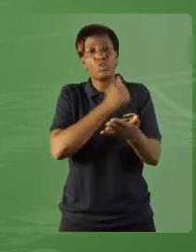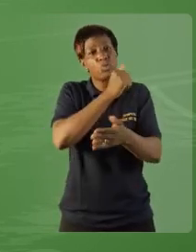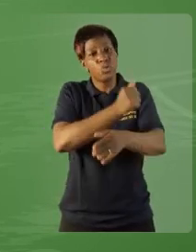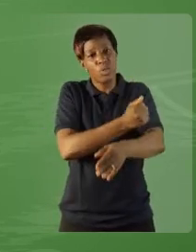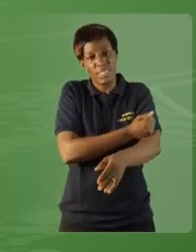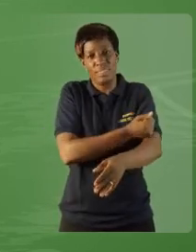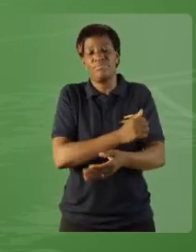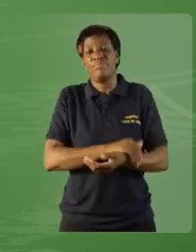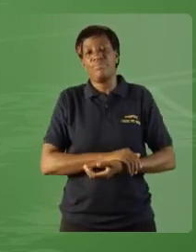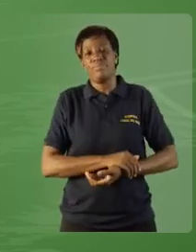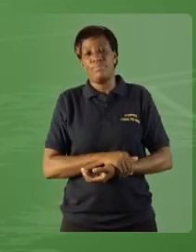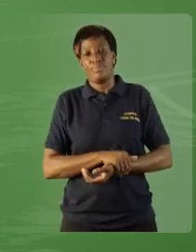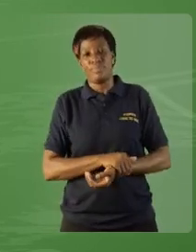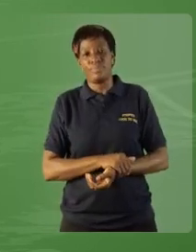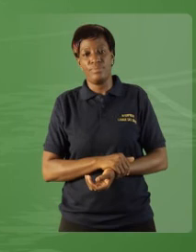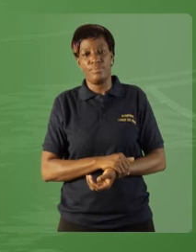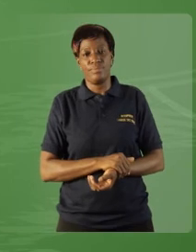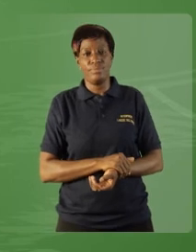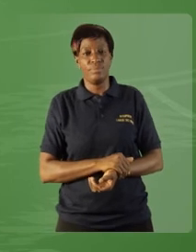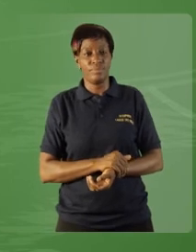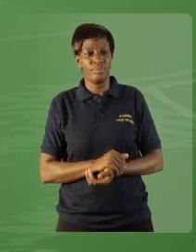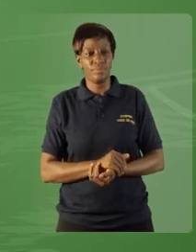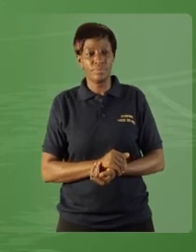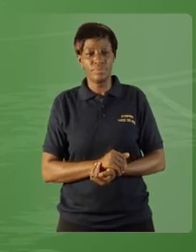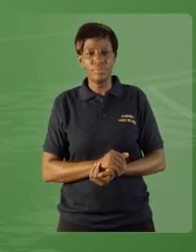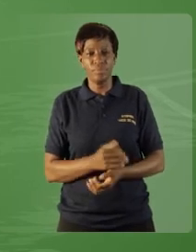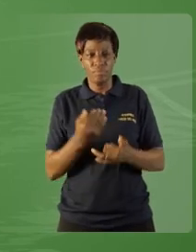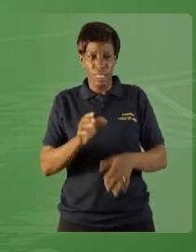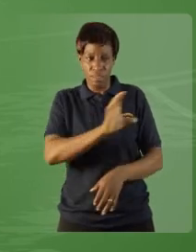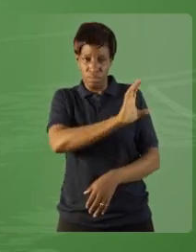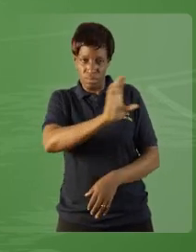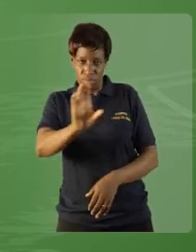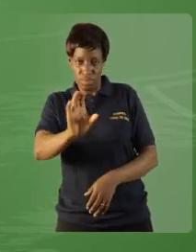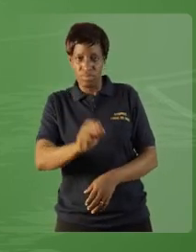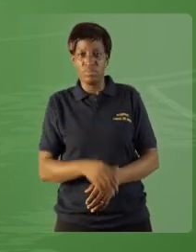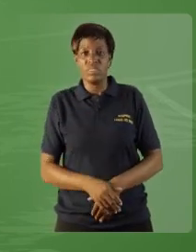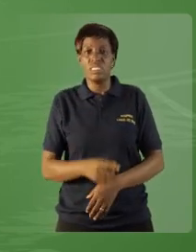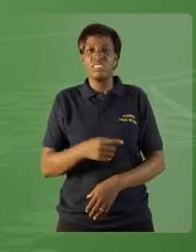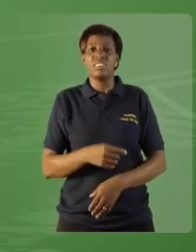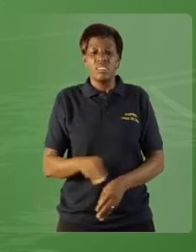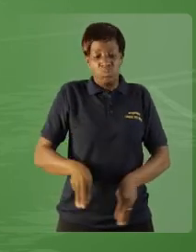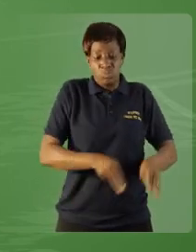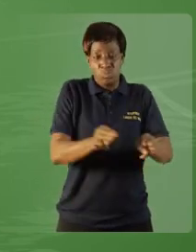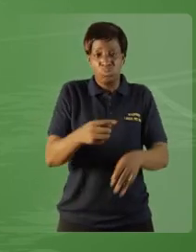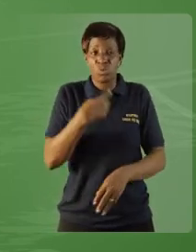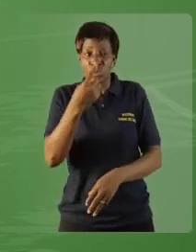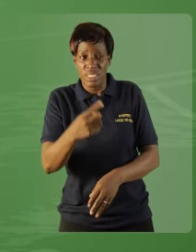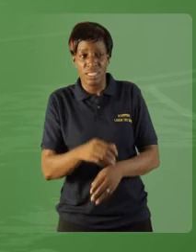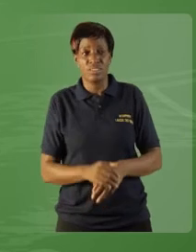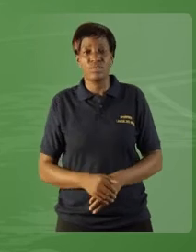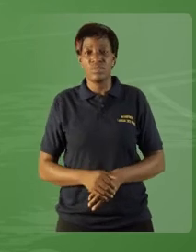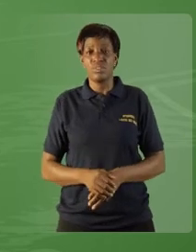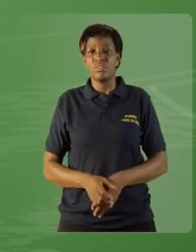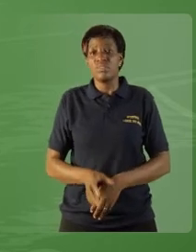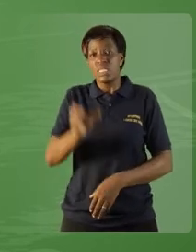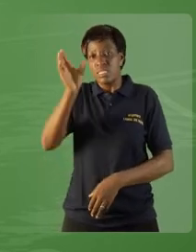Nous continuons avec la deuxième rubrique, à savoir la prononciation. Le registre familier est